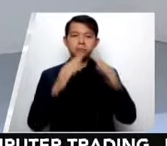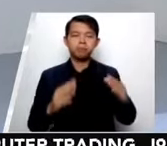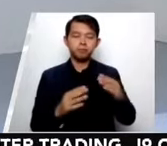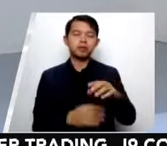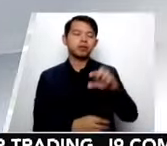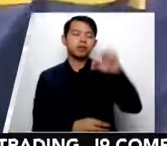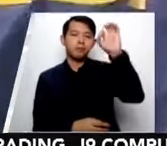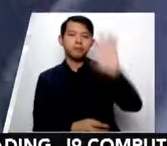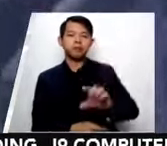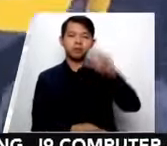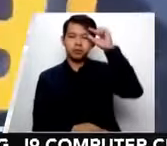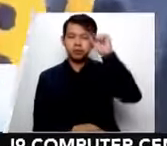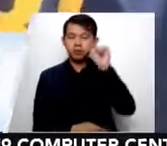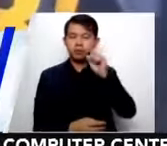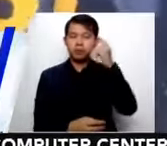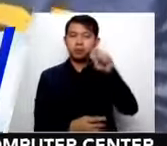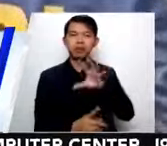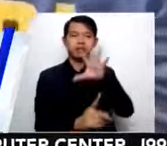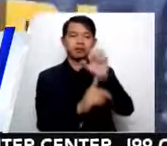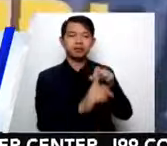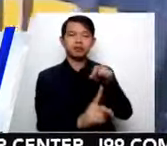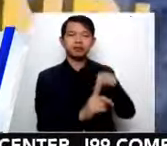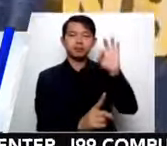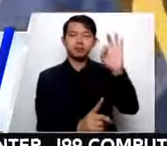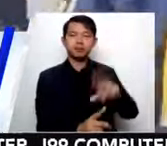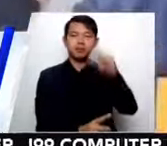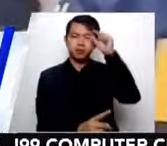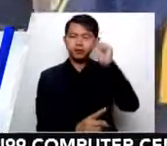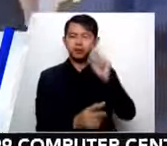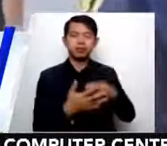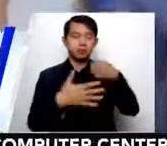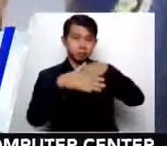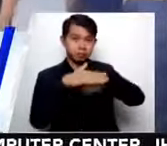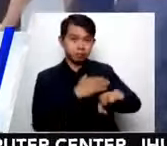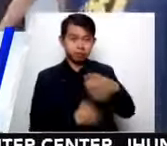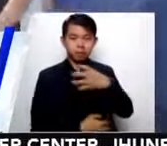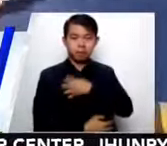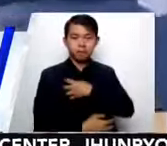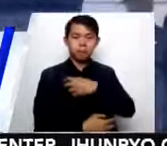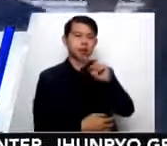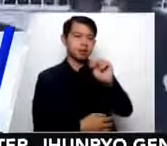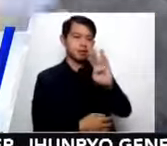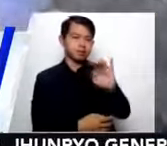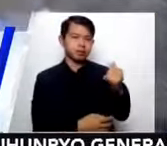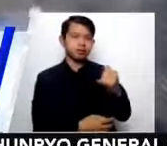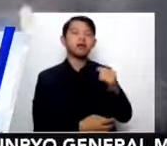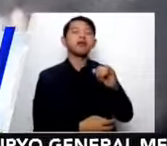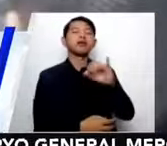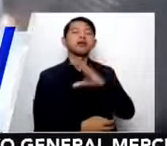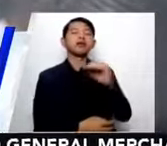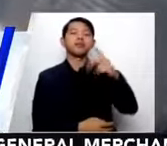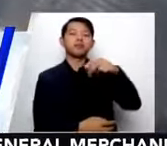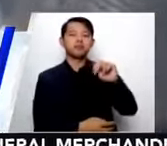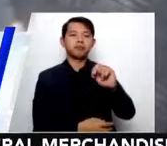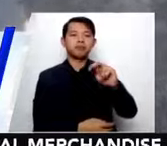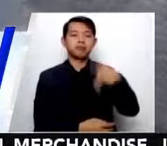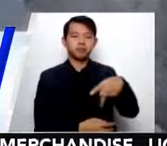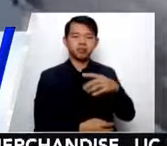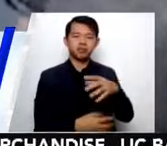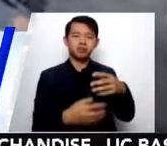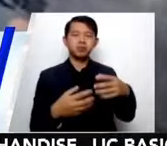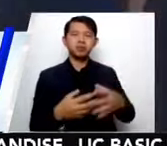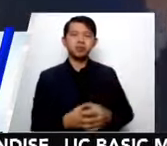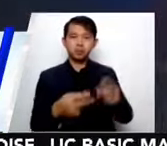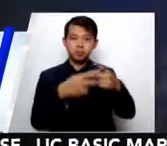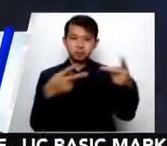sa kanya pinasok ng team ng Senate Sergeant at arms NBI at PNP ang compound ng kingdom of Jesus Christ sa Davao